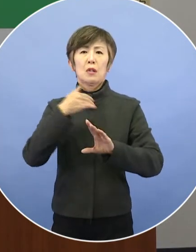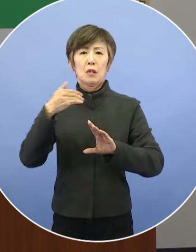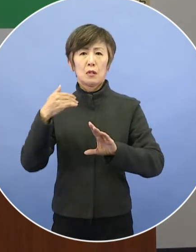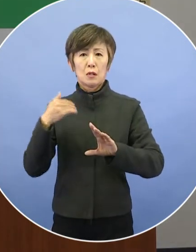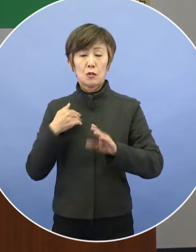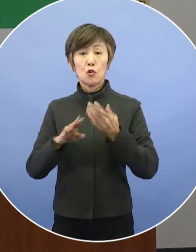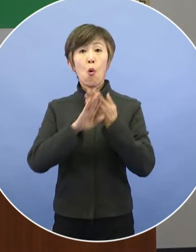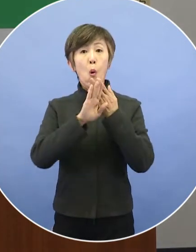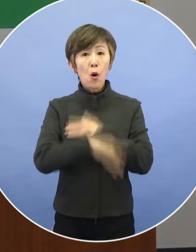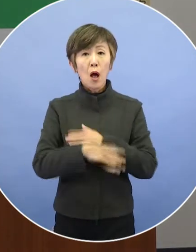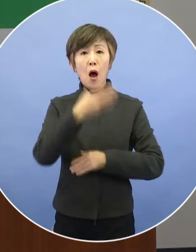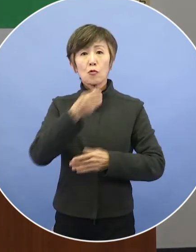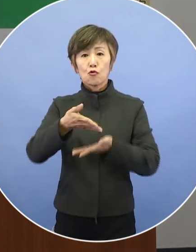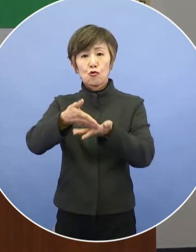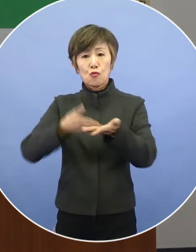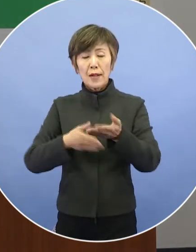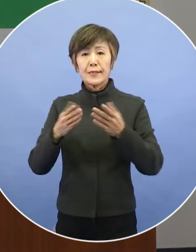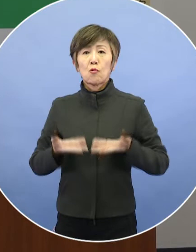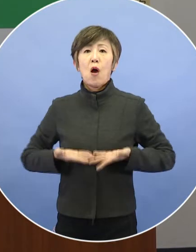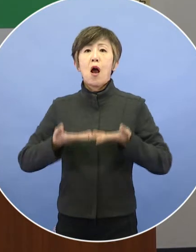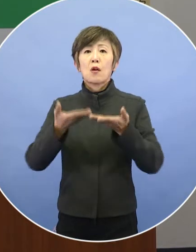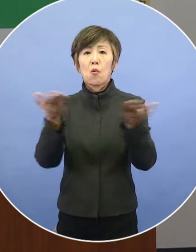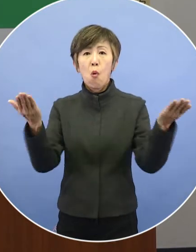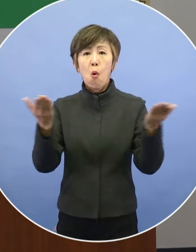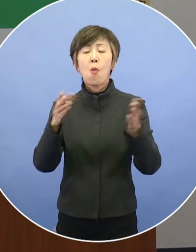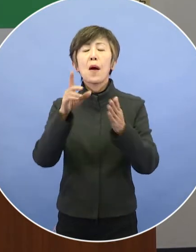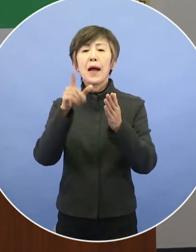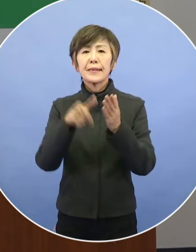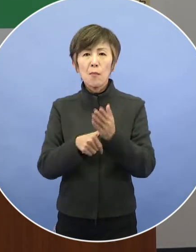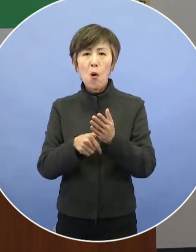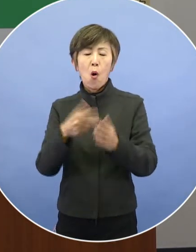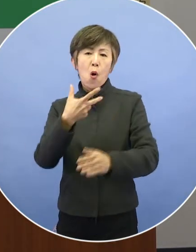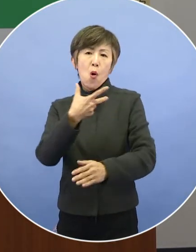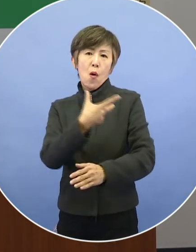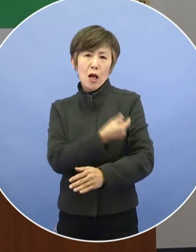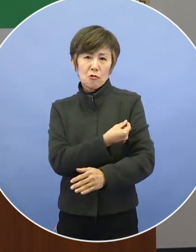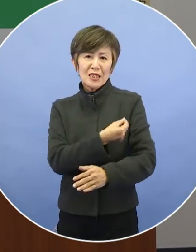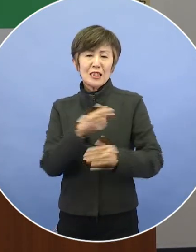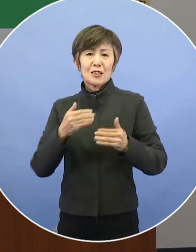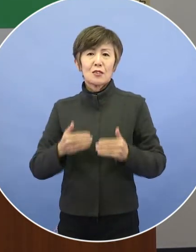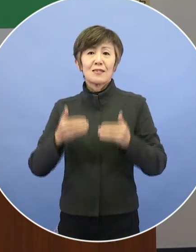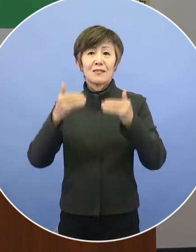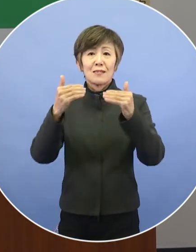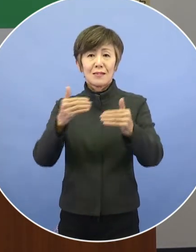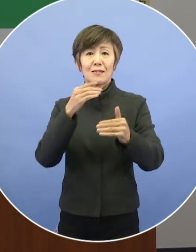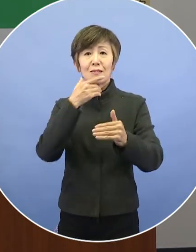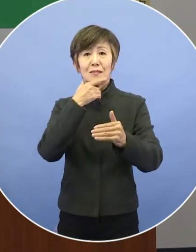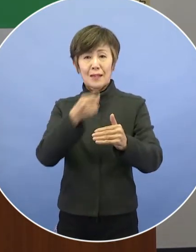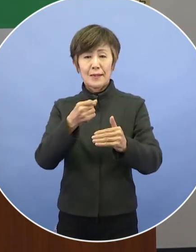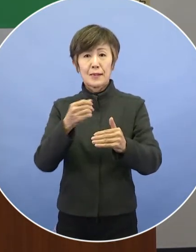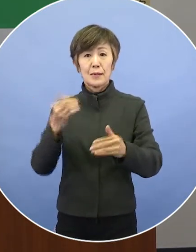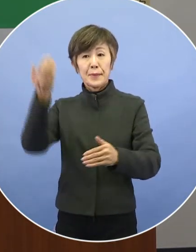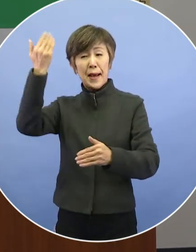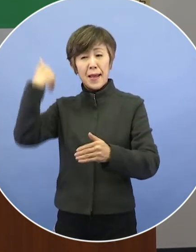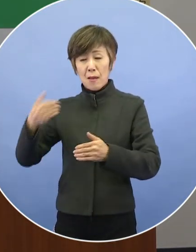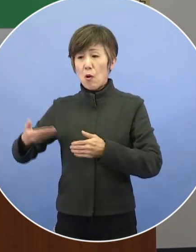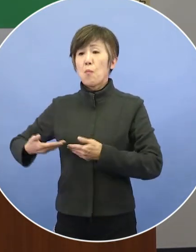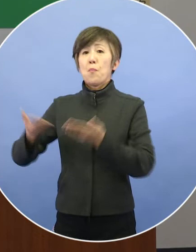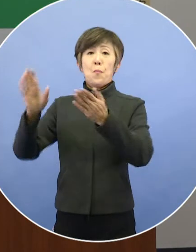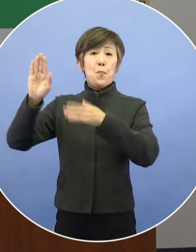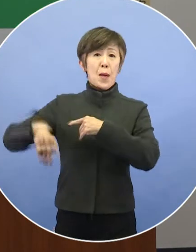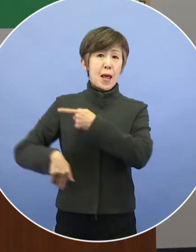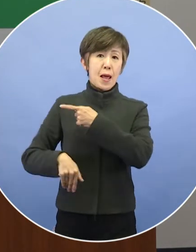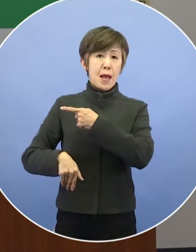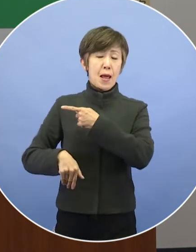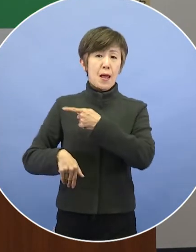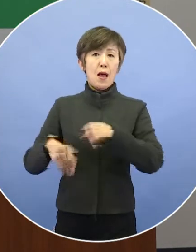それから福割の発行によりましてこの接種の促進も図りたいと思っております以前も発酵させていただき